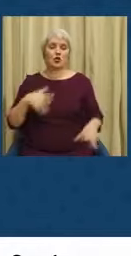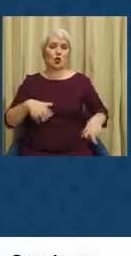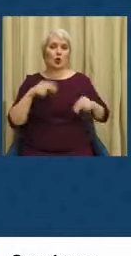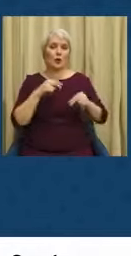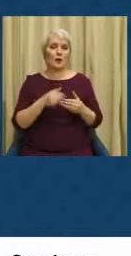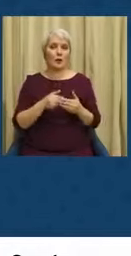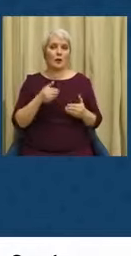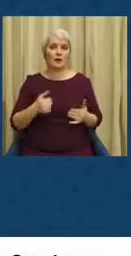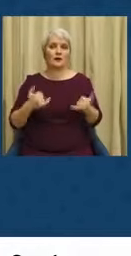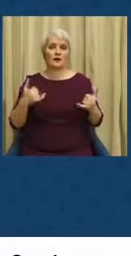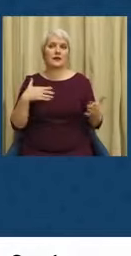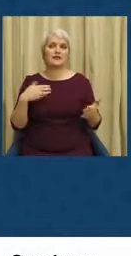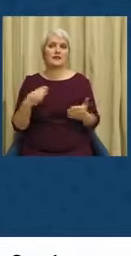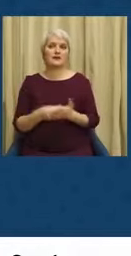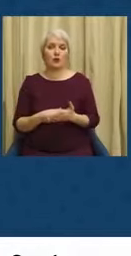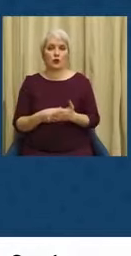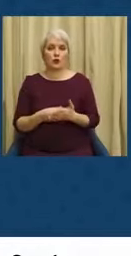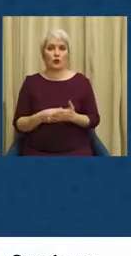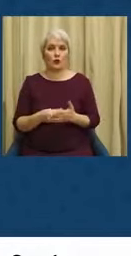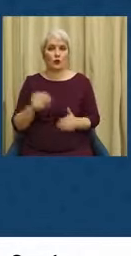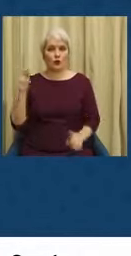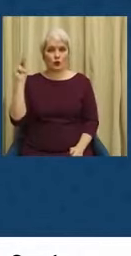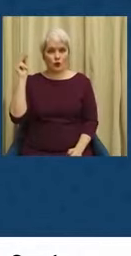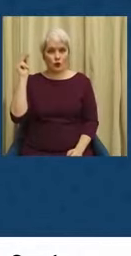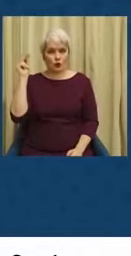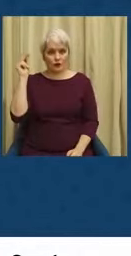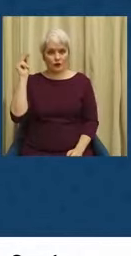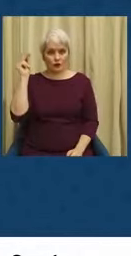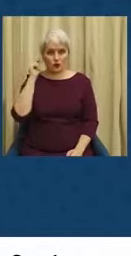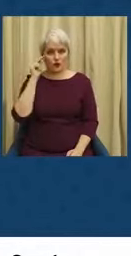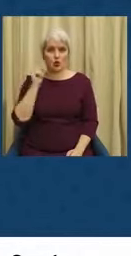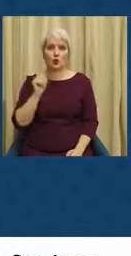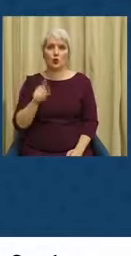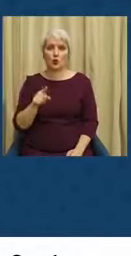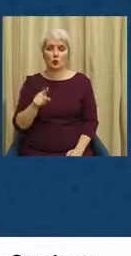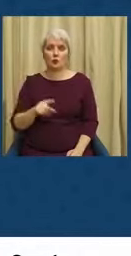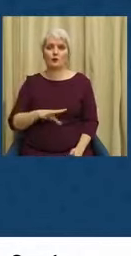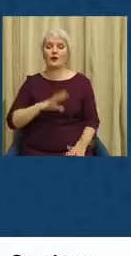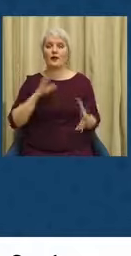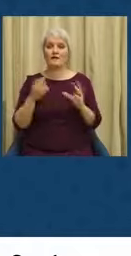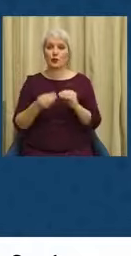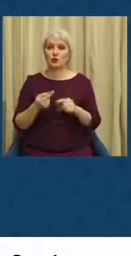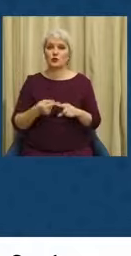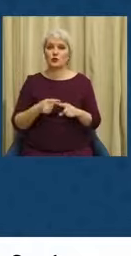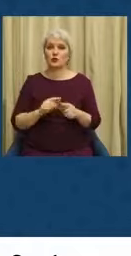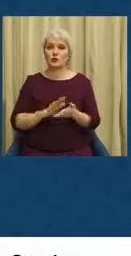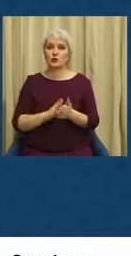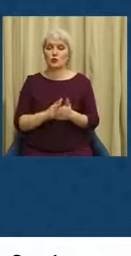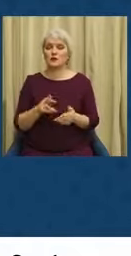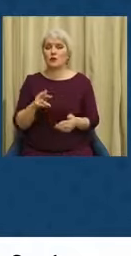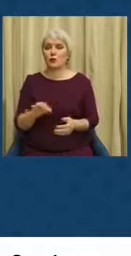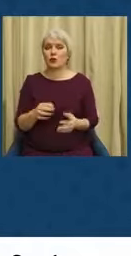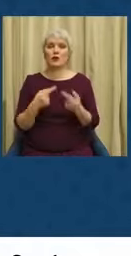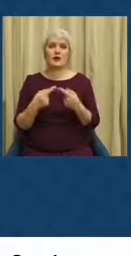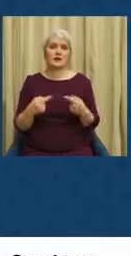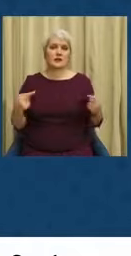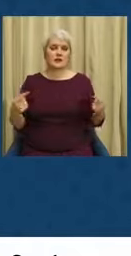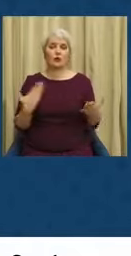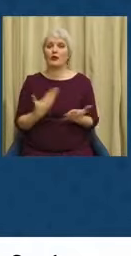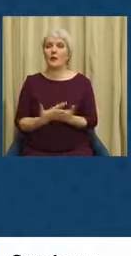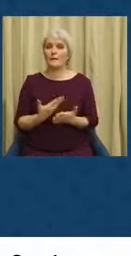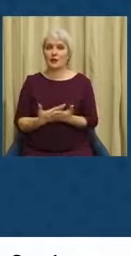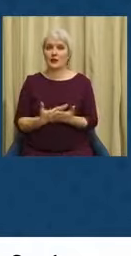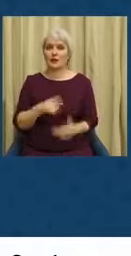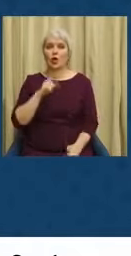свого навчання. І тому виходять ситуації по-різному. Наприклад,